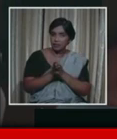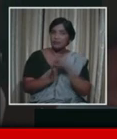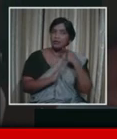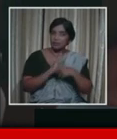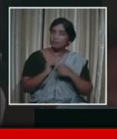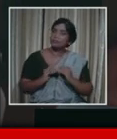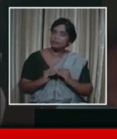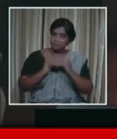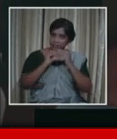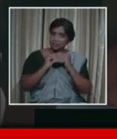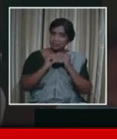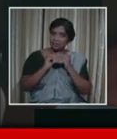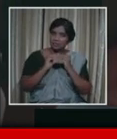දාන්න